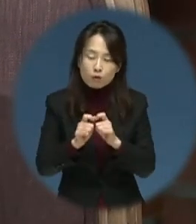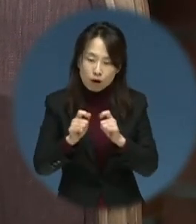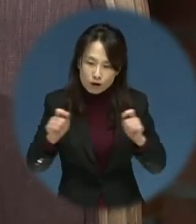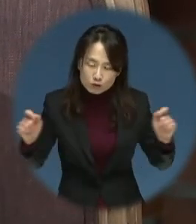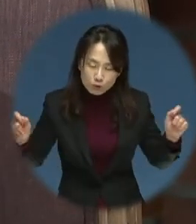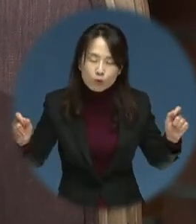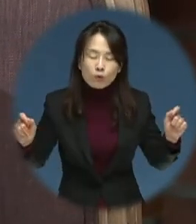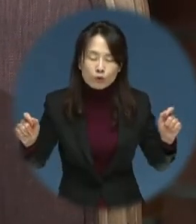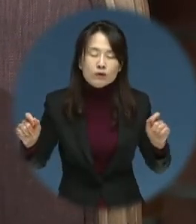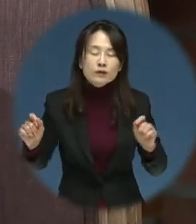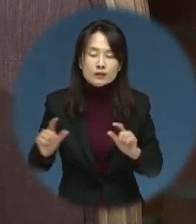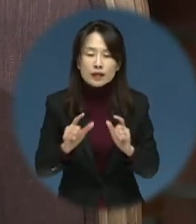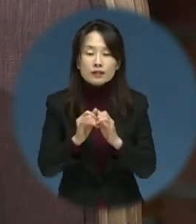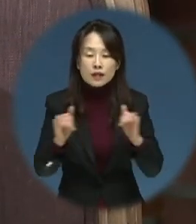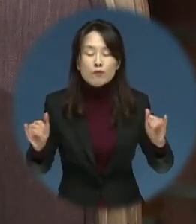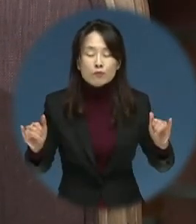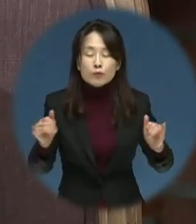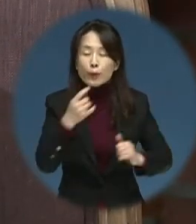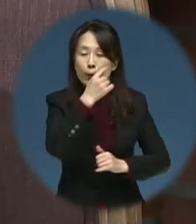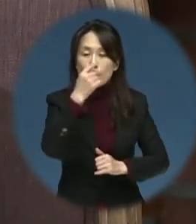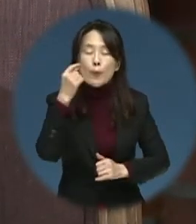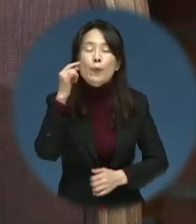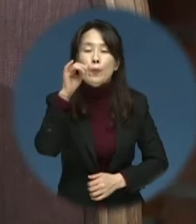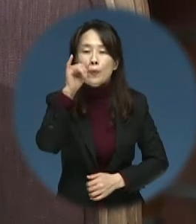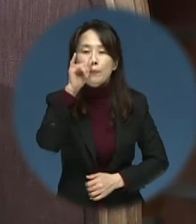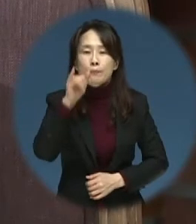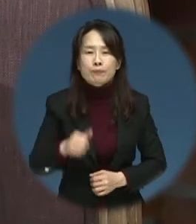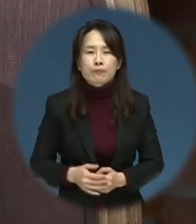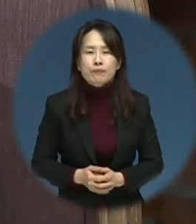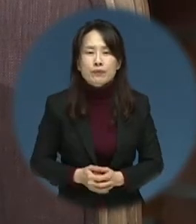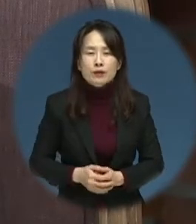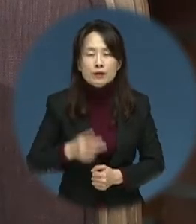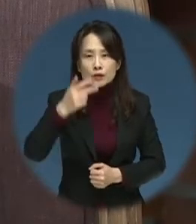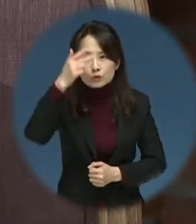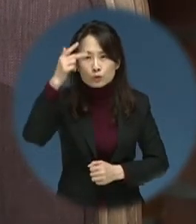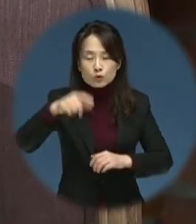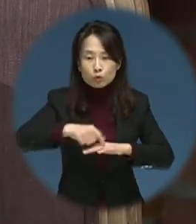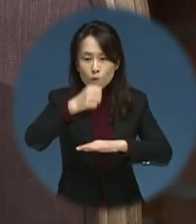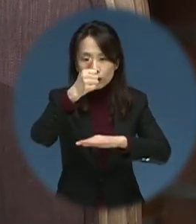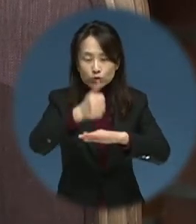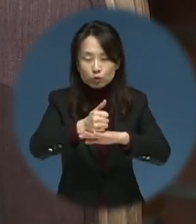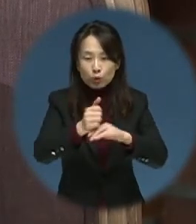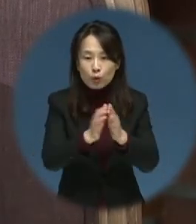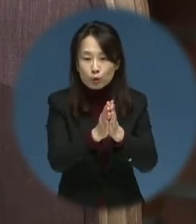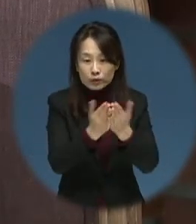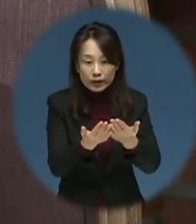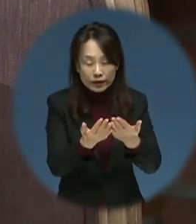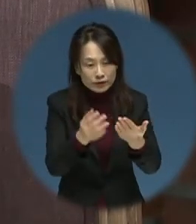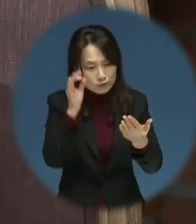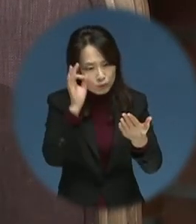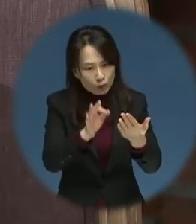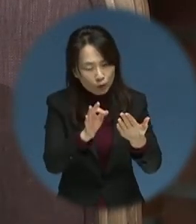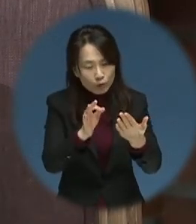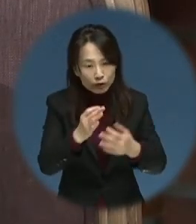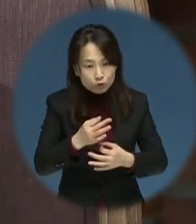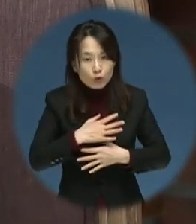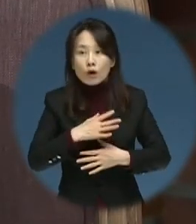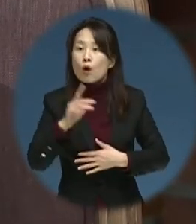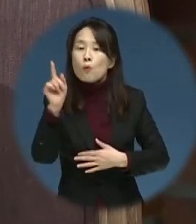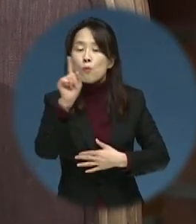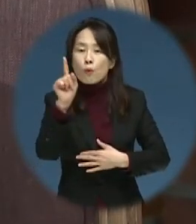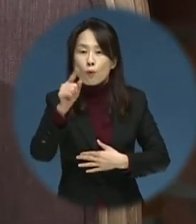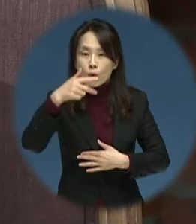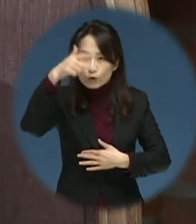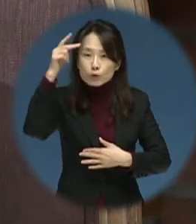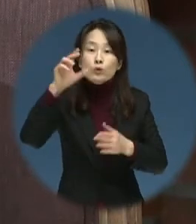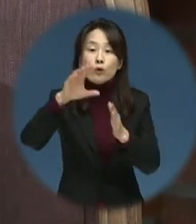정착해 살고 계시는 분도 많이 계시고요. 예. 우리가 조선 왕조 실록을 분석해 보면 참 놀랍게도 조선